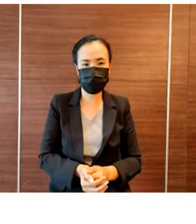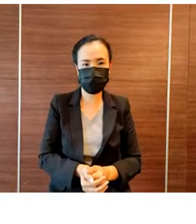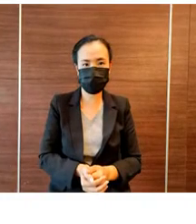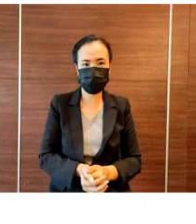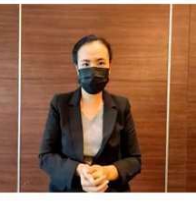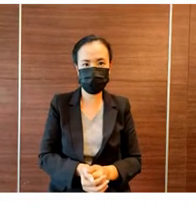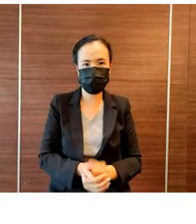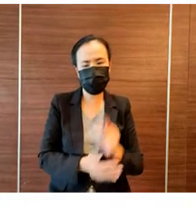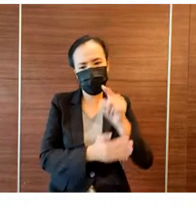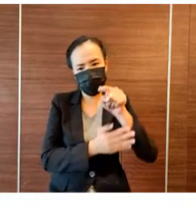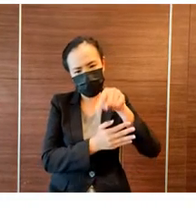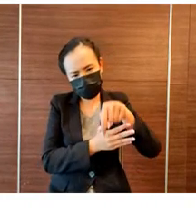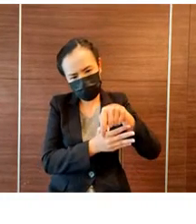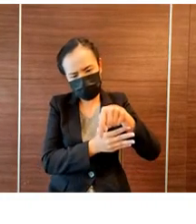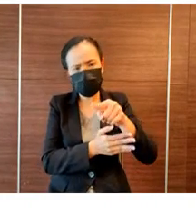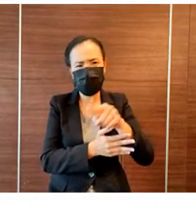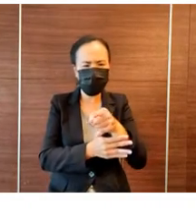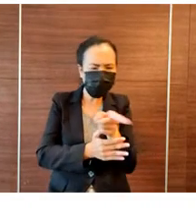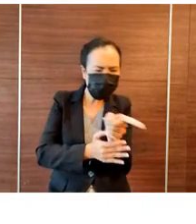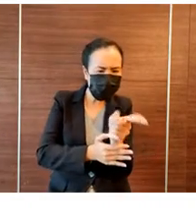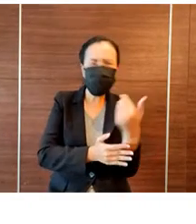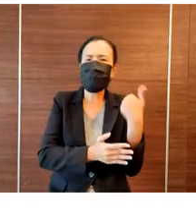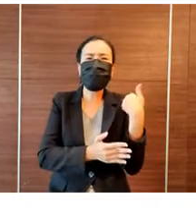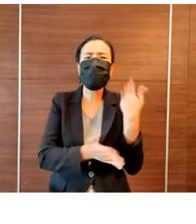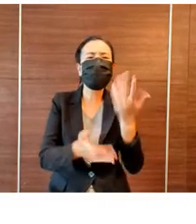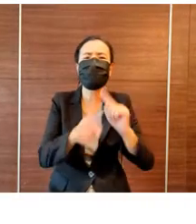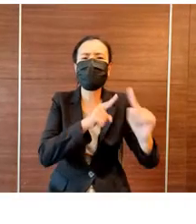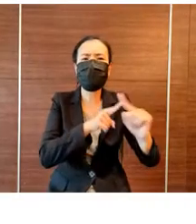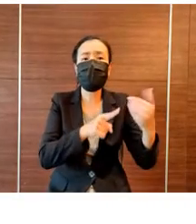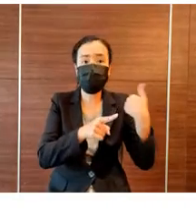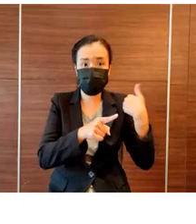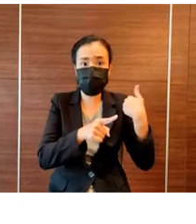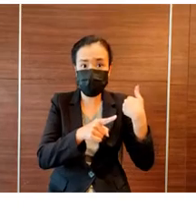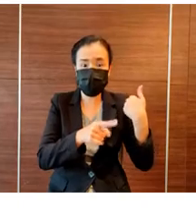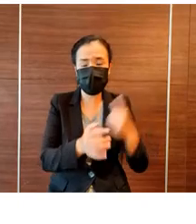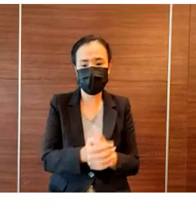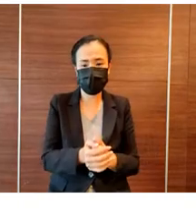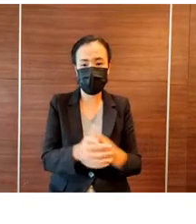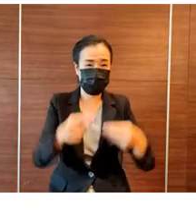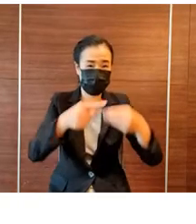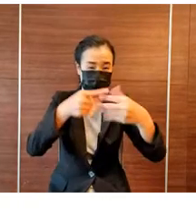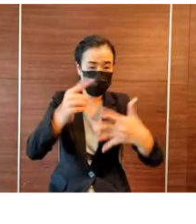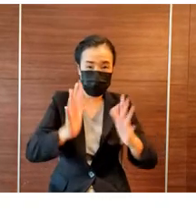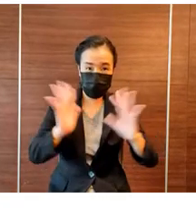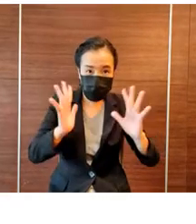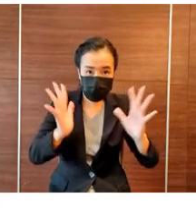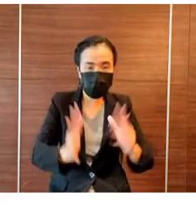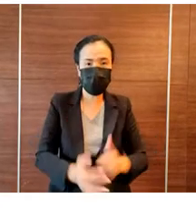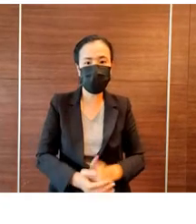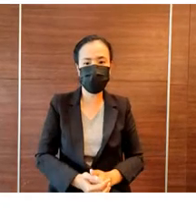จูงุ้มจูโค้งอะไรอย่างเงี้ยมันก็จะมีเยอะแยะซึ่งพอเป็นจริงๆแล้วมันมีอะไรที่มันเยอะแยะมากขึ้นแล้ว